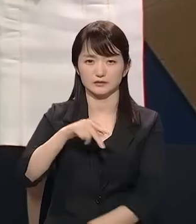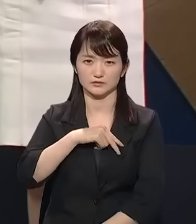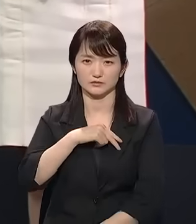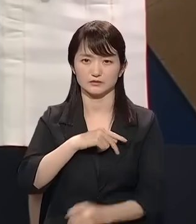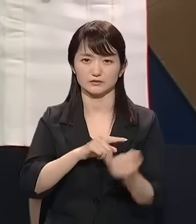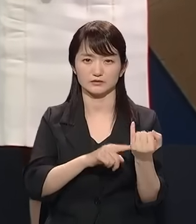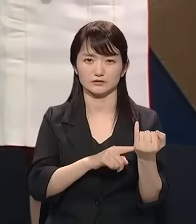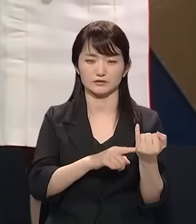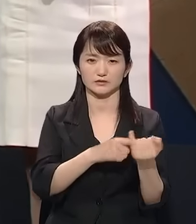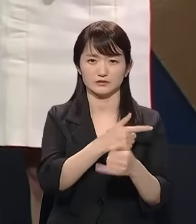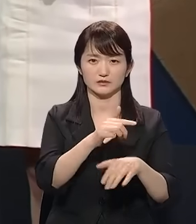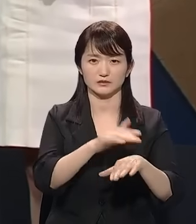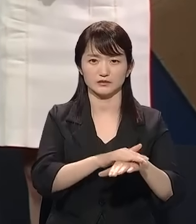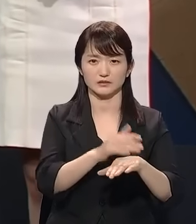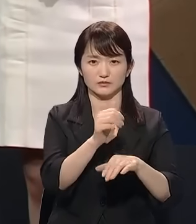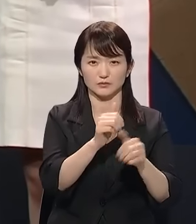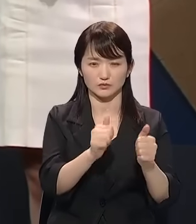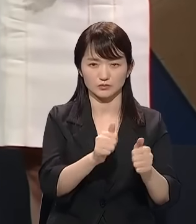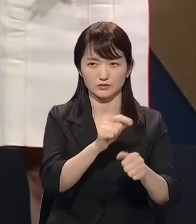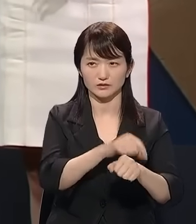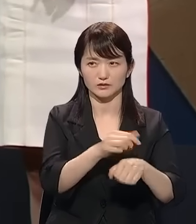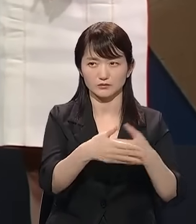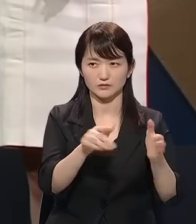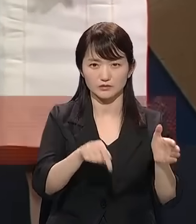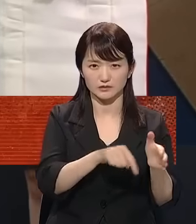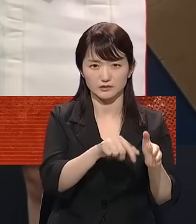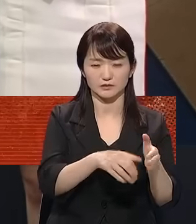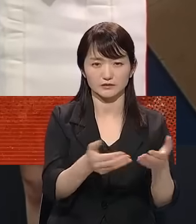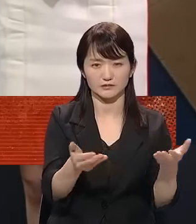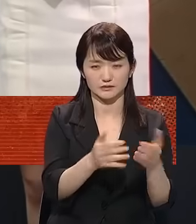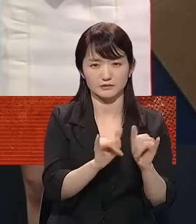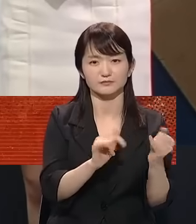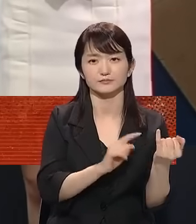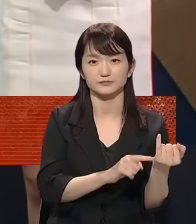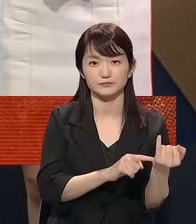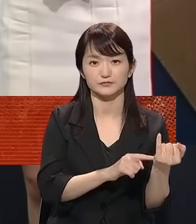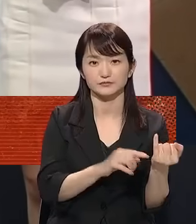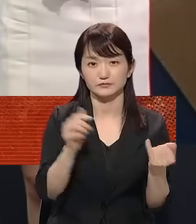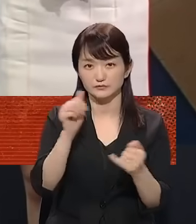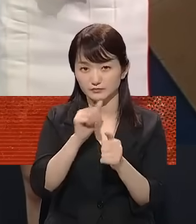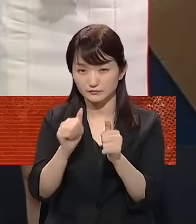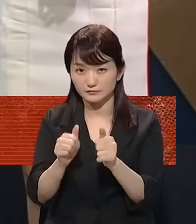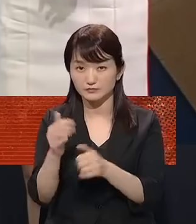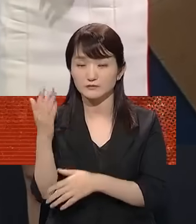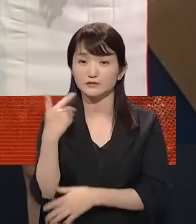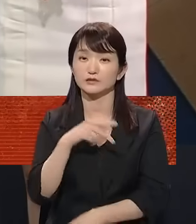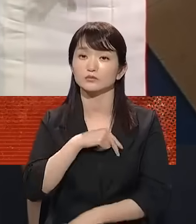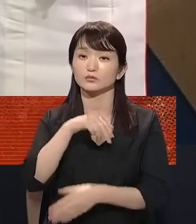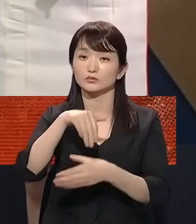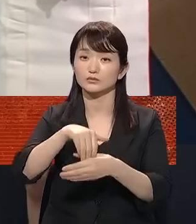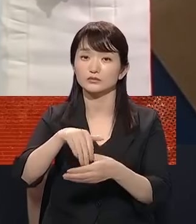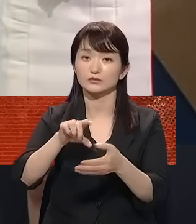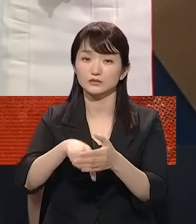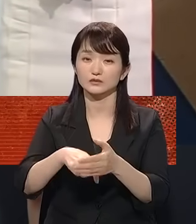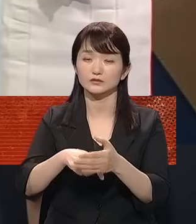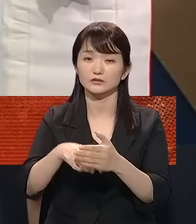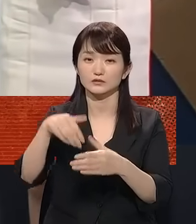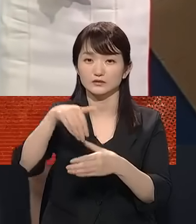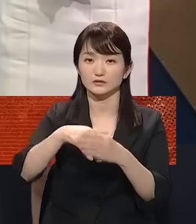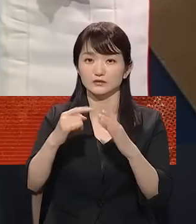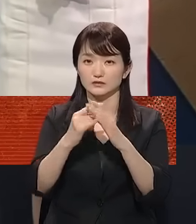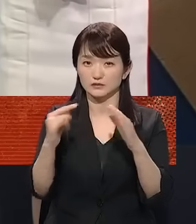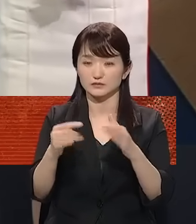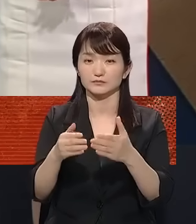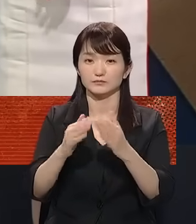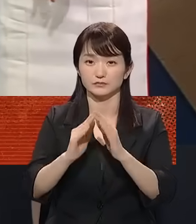여성은 대전의 한 변호사 사무실에서 일하는 직원입니다. 그런데 그 변호사가 지난 총선 당시 선거 캠프를 차리게